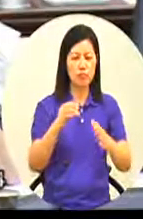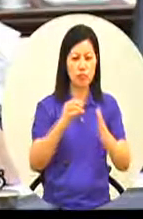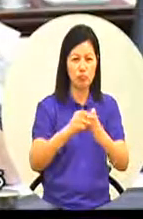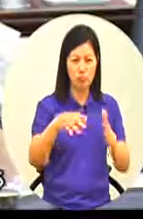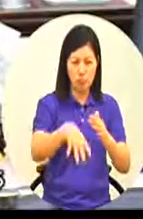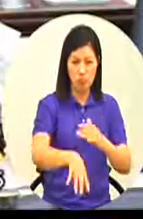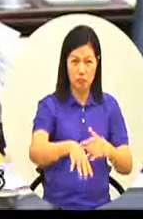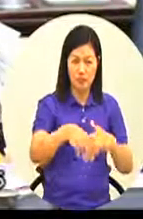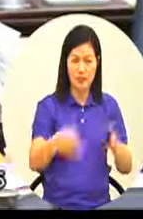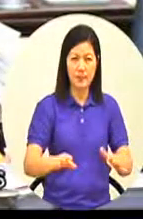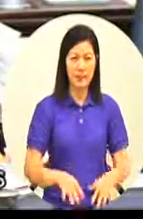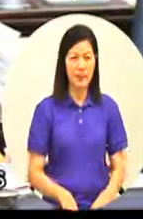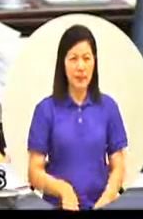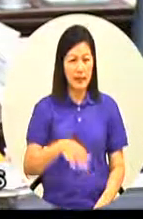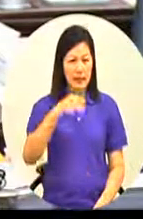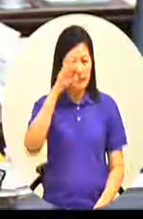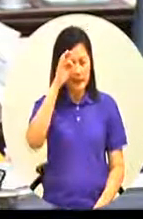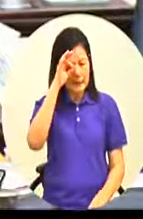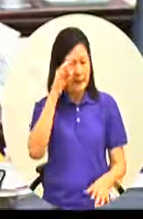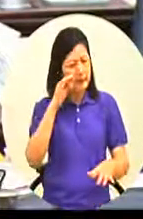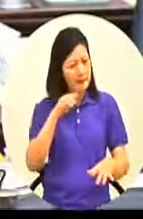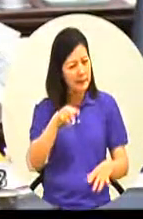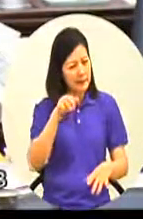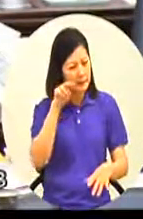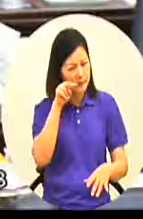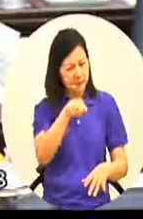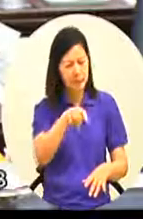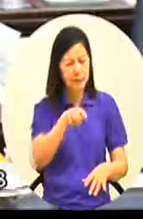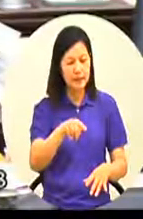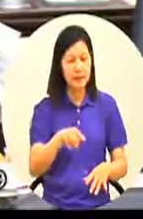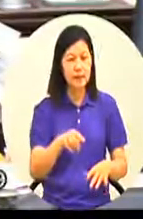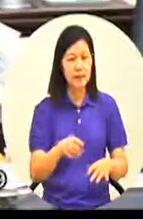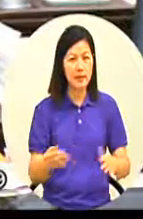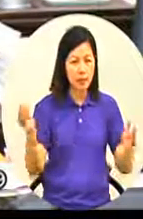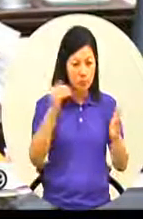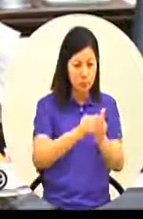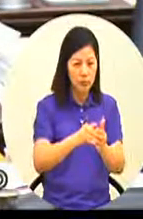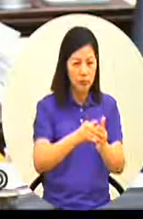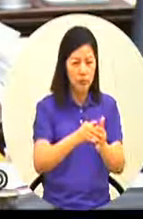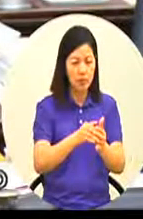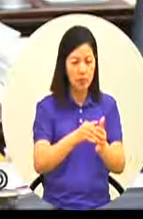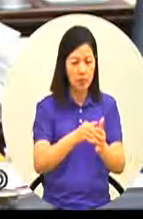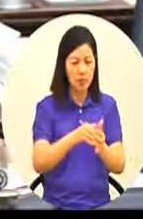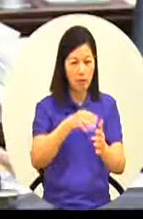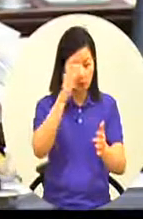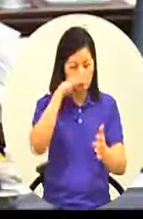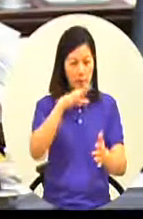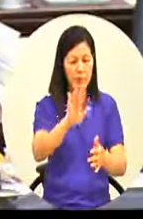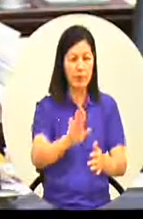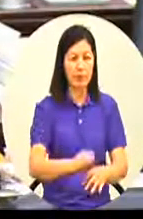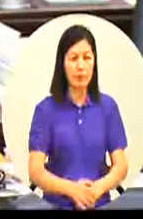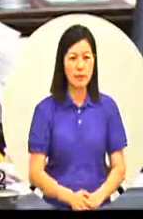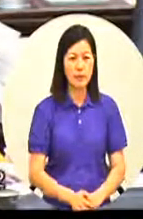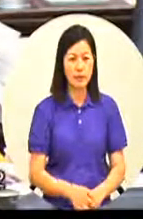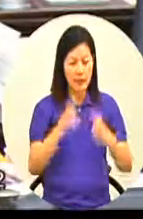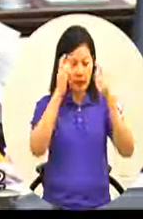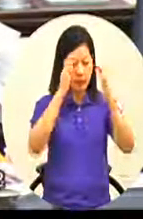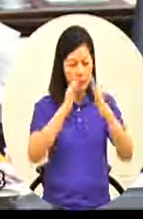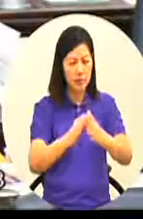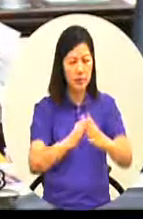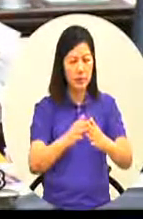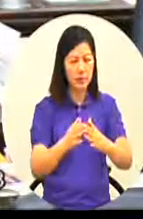是，那这个看起来可能可以很快就可以来达到最终的结果。那高雄市政府要怎么样来达到这个参与式预